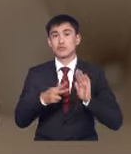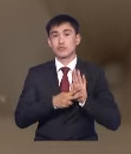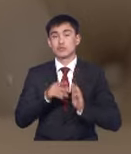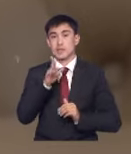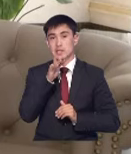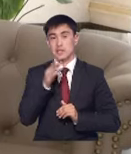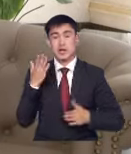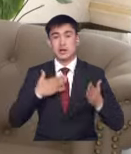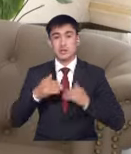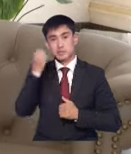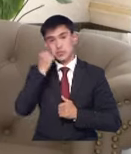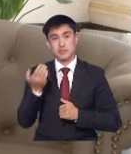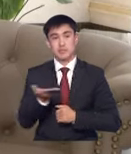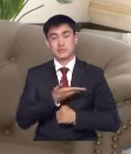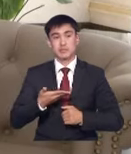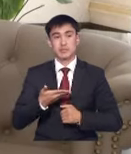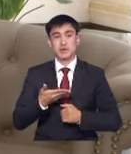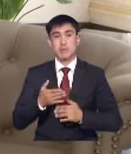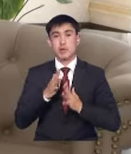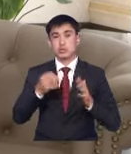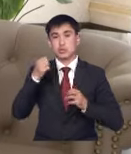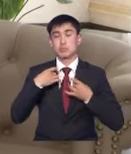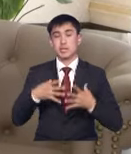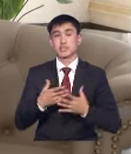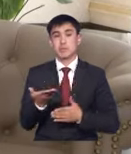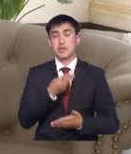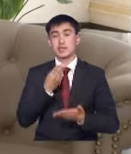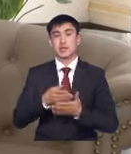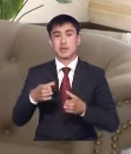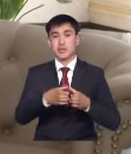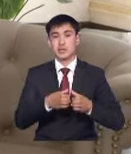лет. Я очень рада. Спасибо вам всем. Всем большое с праздником, мои дорогие коллеги.